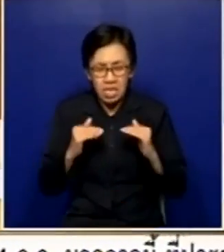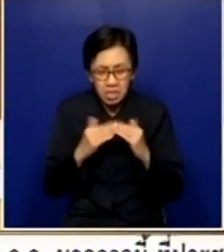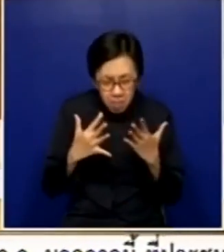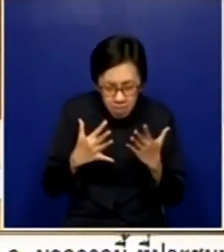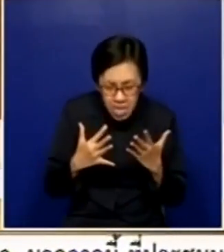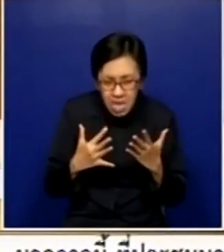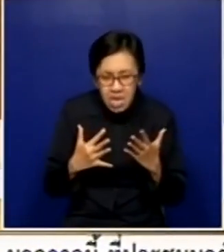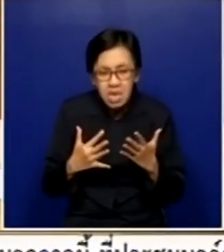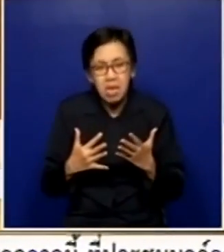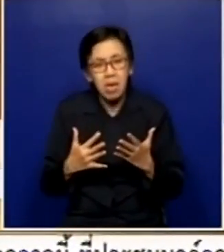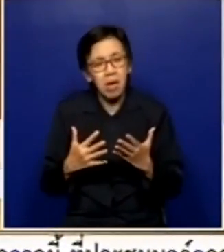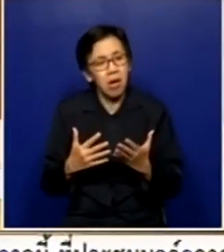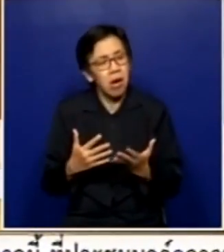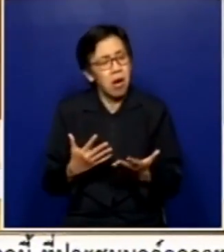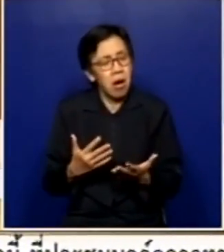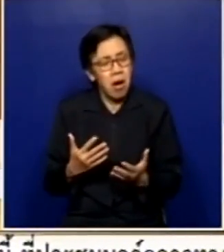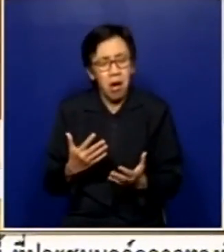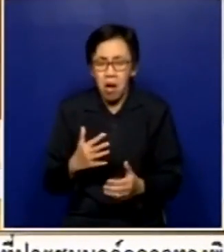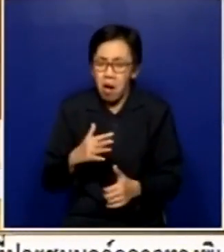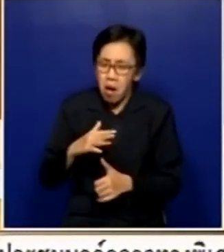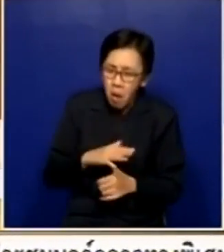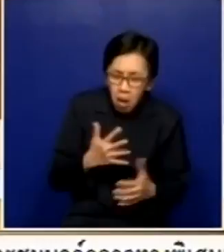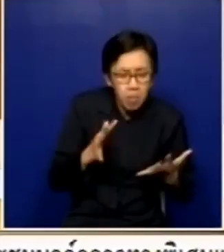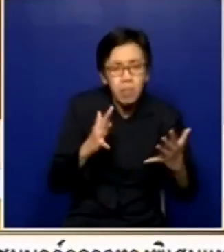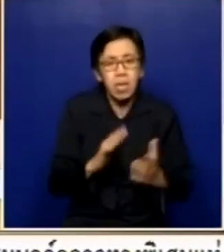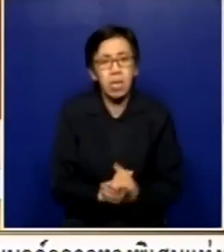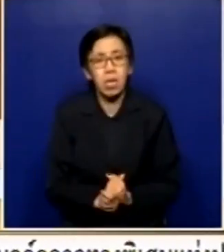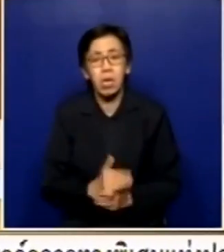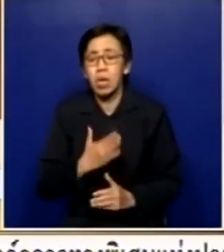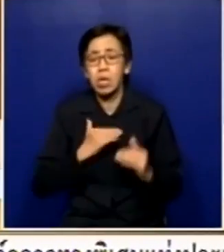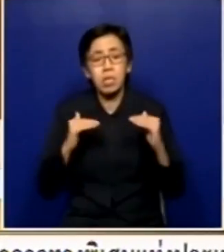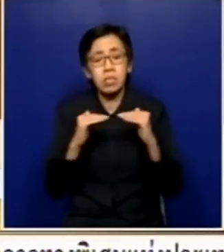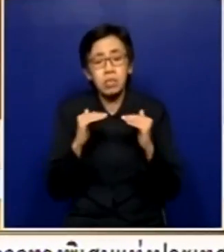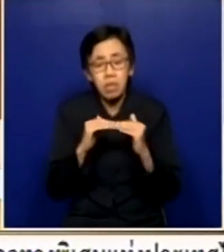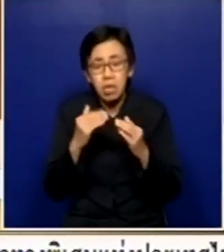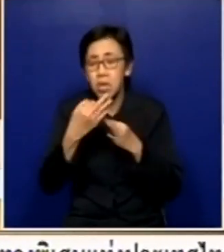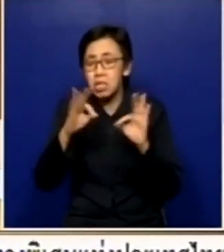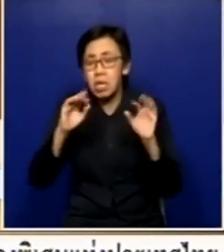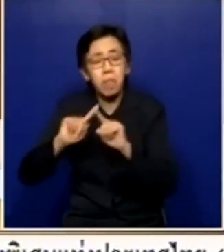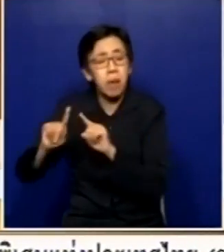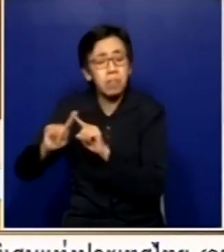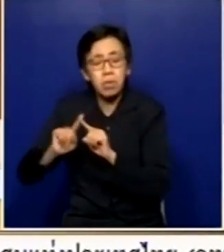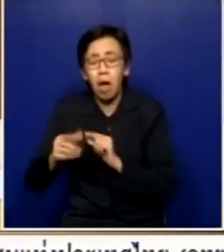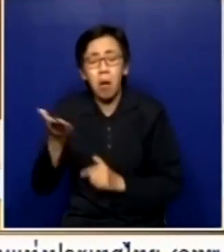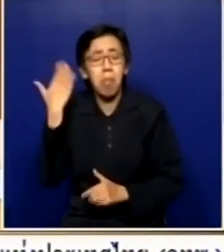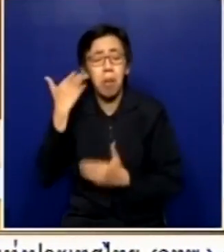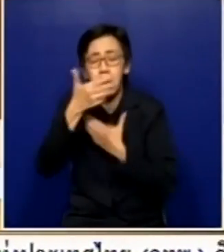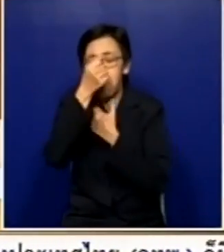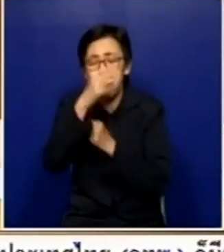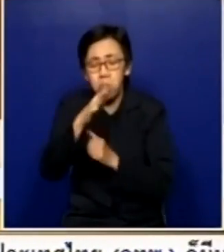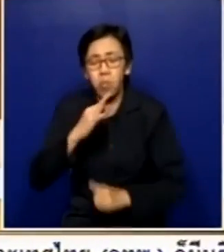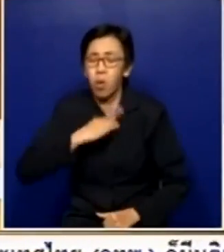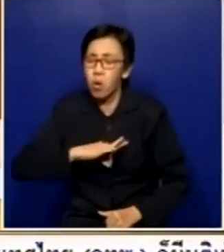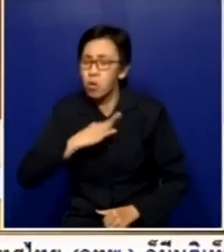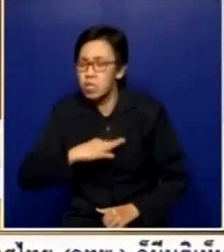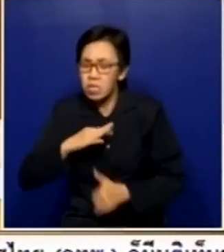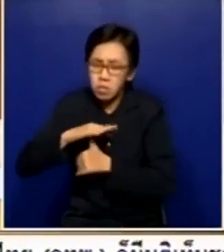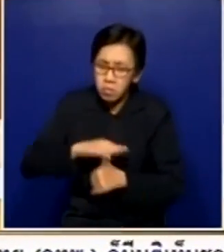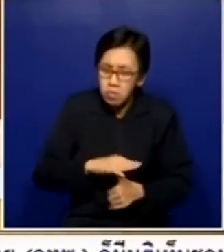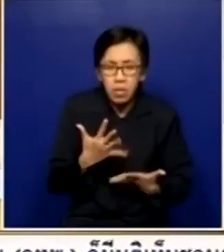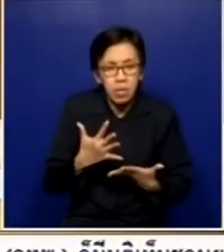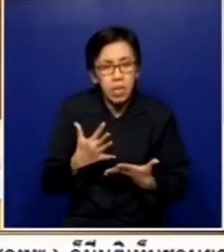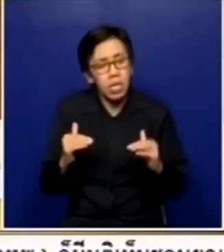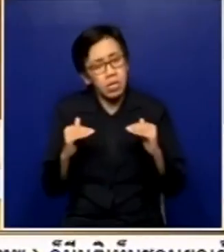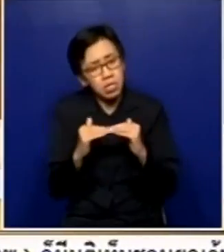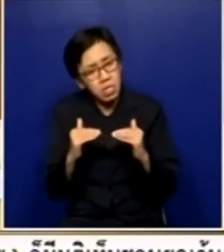เสรีภาพพนันที่ฉันเลยไม่เคยสนใจคำว่าสิทธิเสรีภาพในอดีตเพราะไม่ได้รู้สึกว่าสิทธิเสรีภาพ